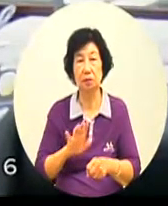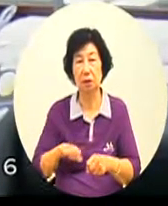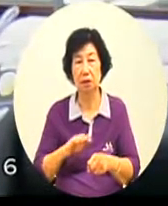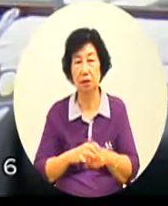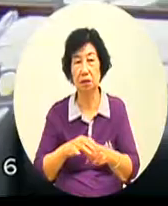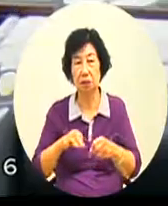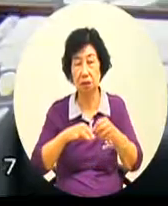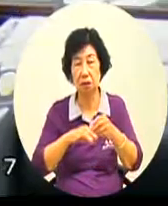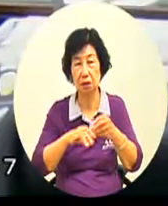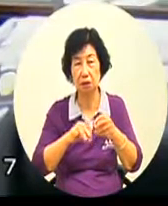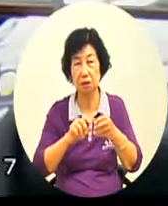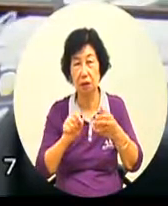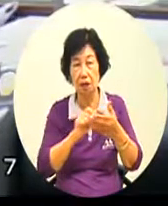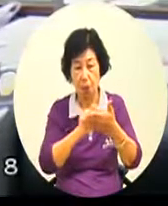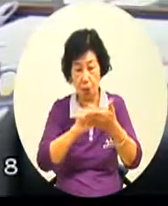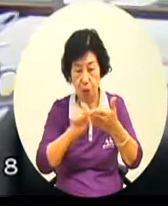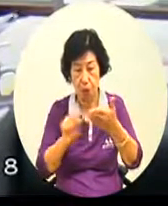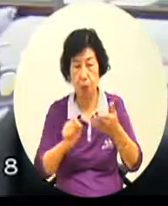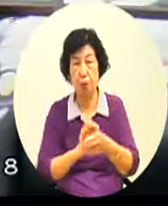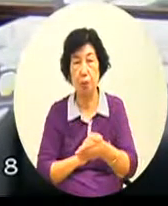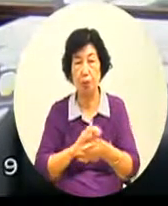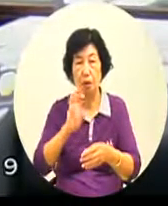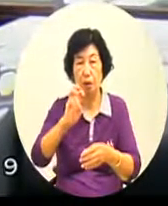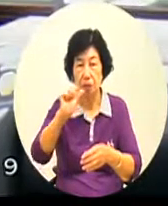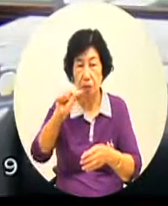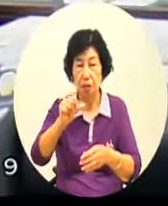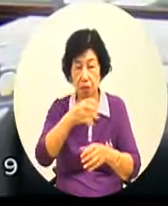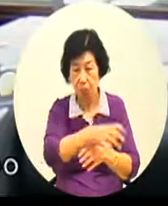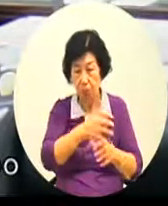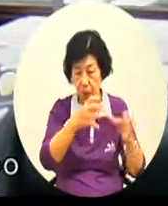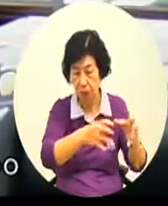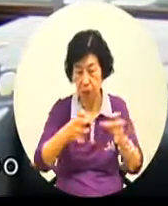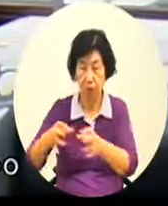张，但是里头说真的35个局处里头啊，